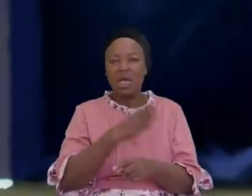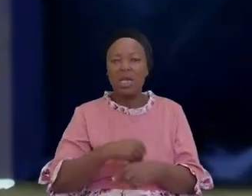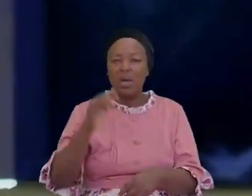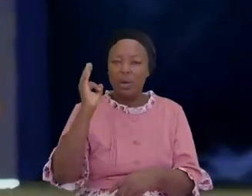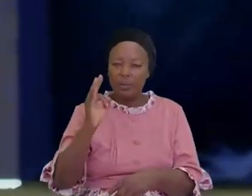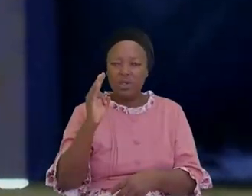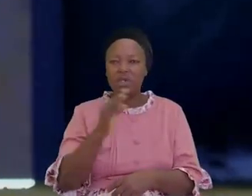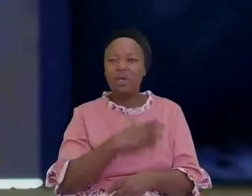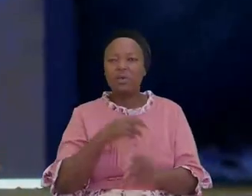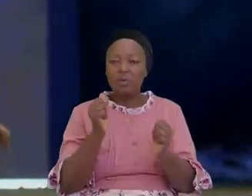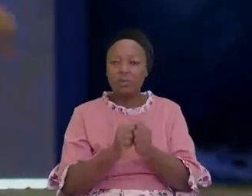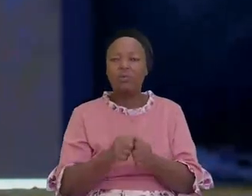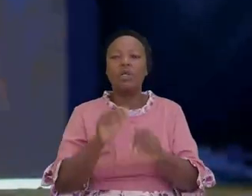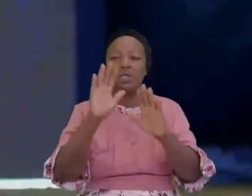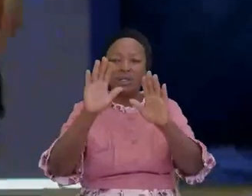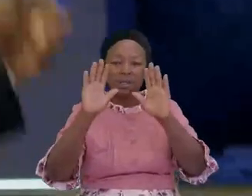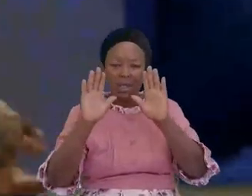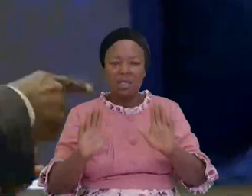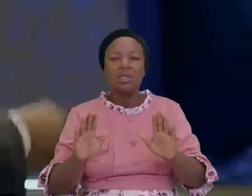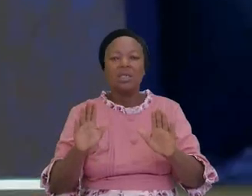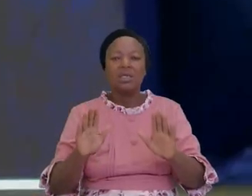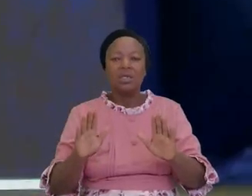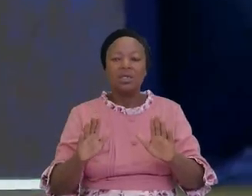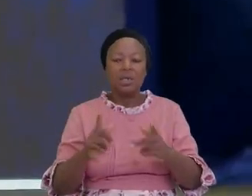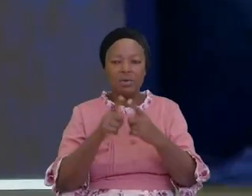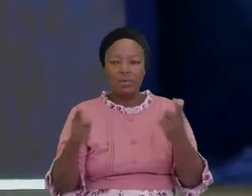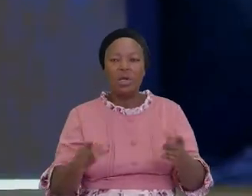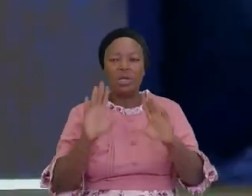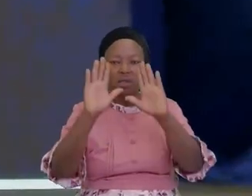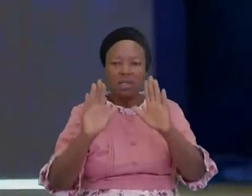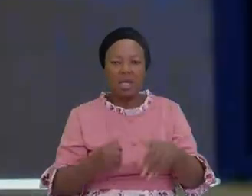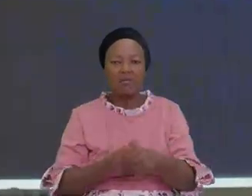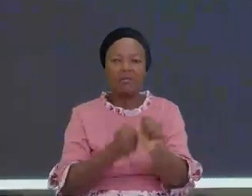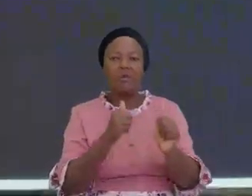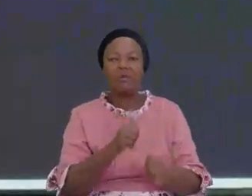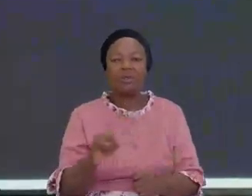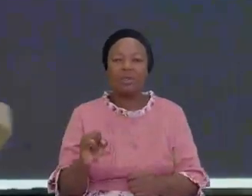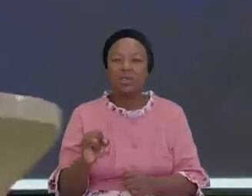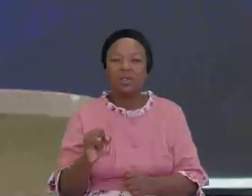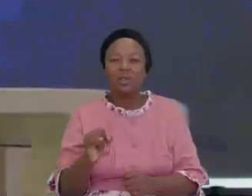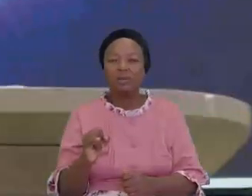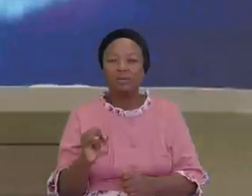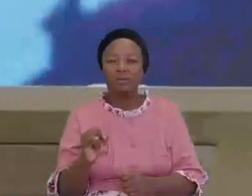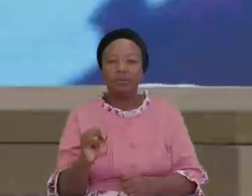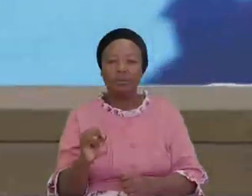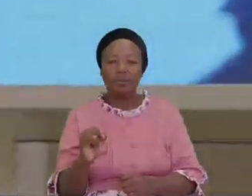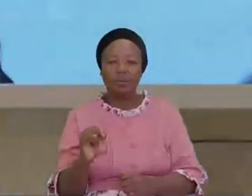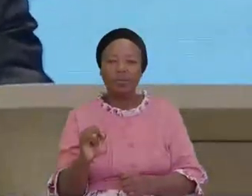confirmera l'enseignement par les signes surnaturels, les miracles surnaturels qui